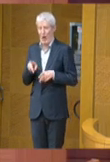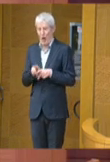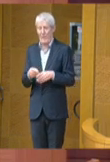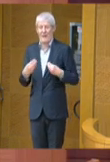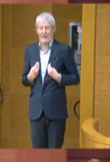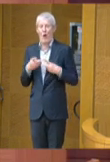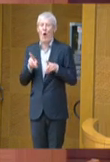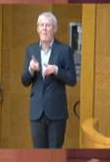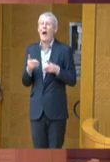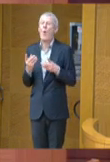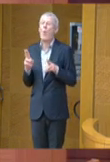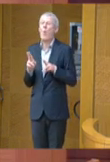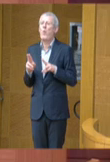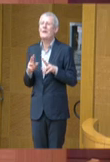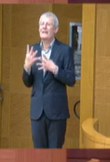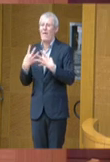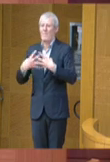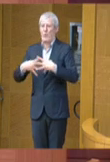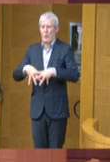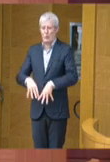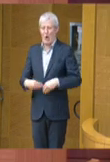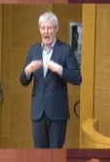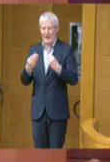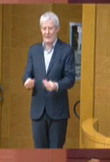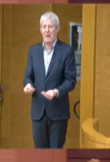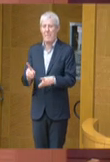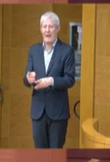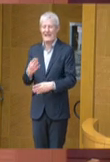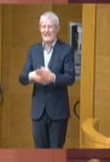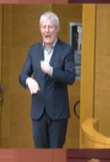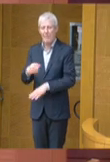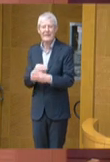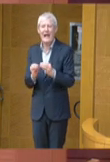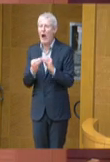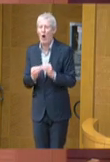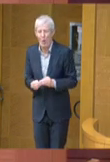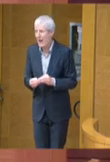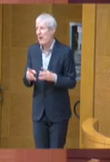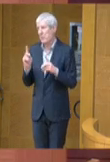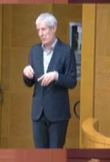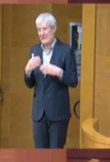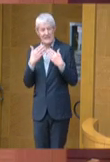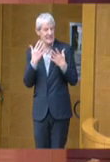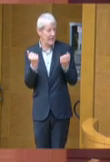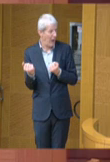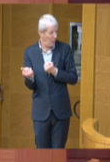le unità funzionali che abbiamo messo in campo nel settore della disabilità. Porgo i saluti anche